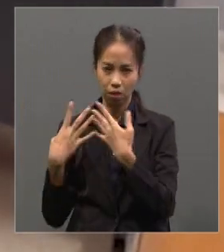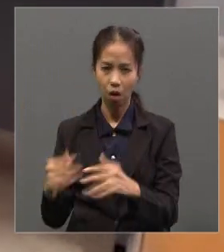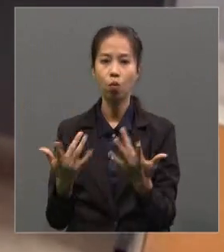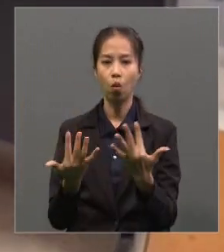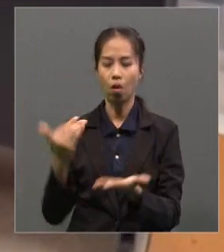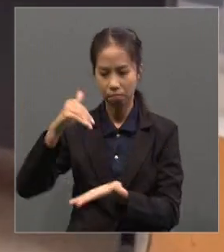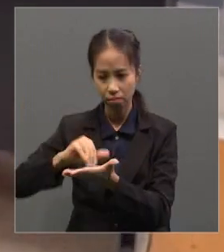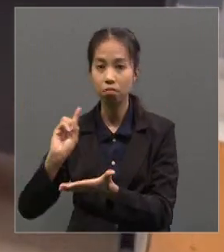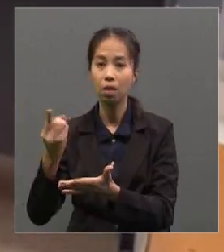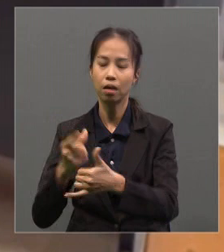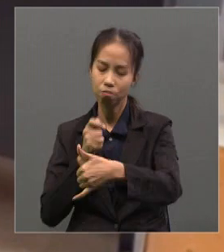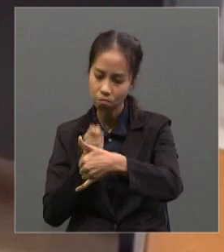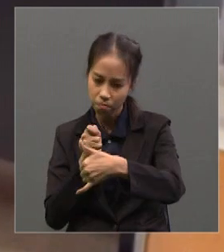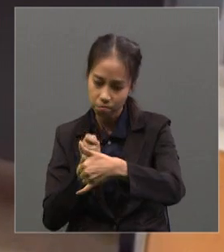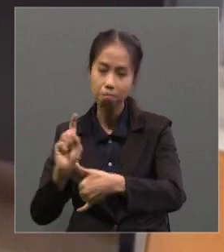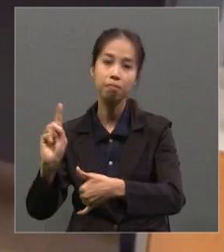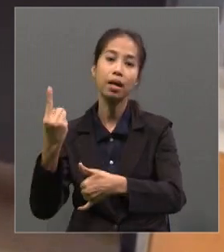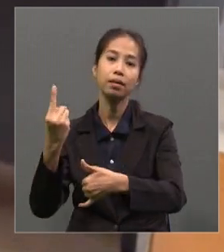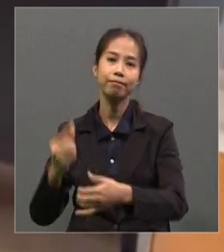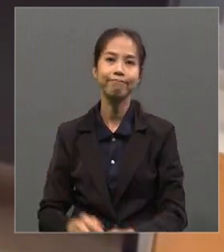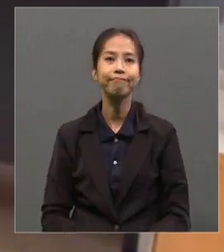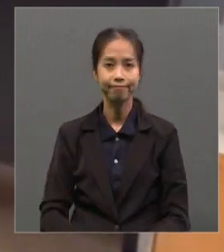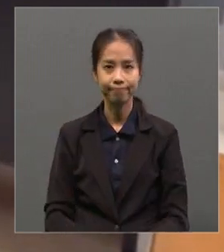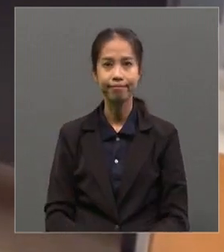ทำการสอบสวนใหม่ในวันนี้ค่ะ